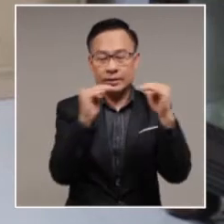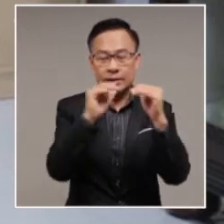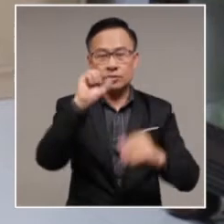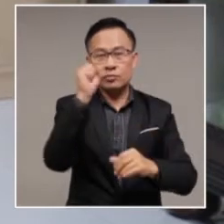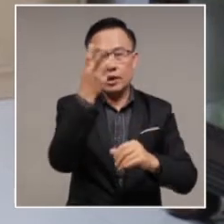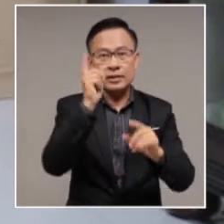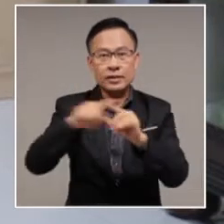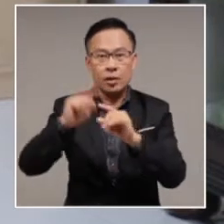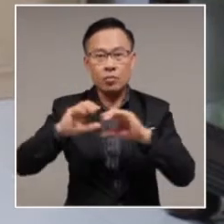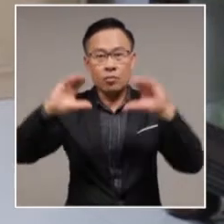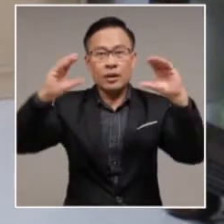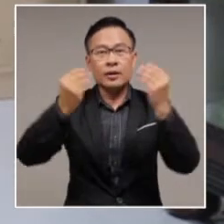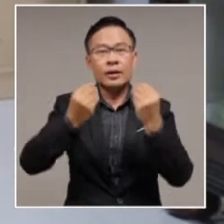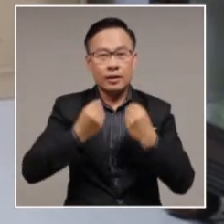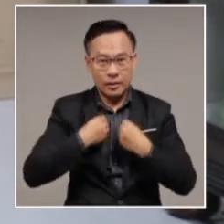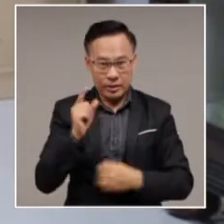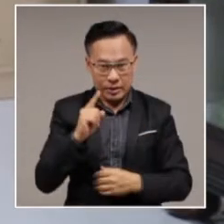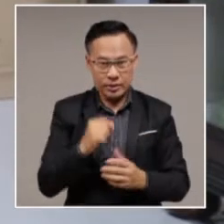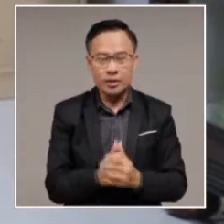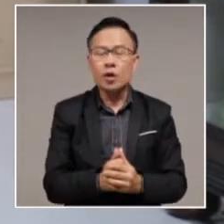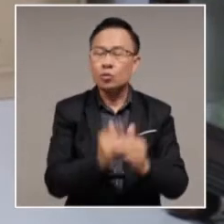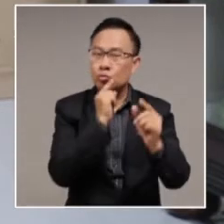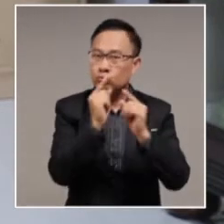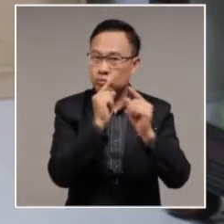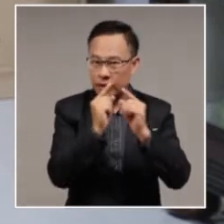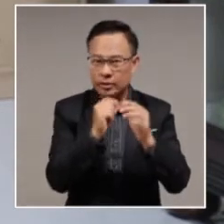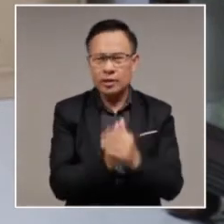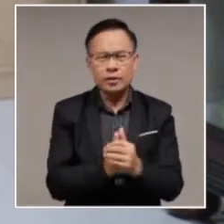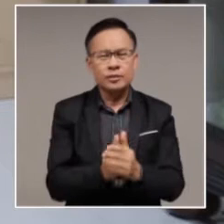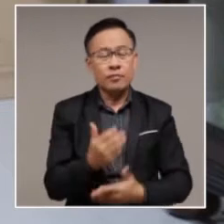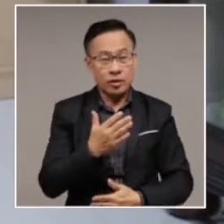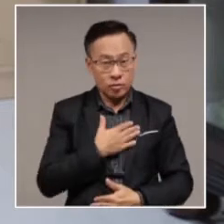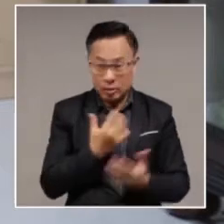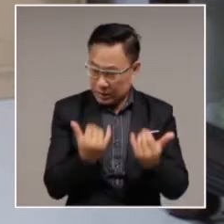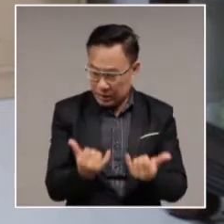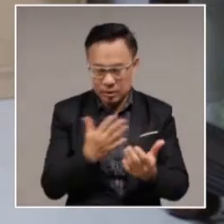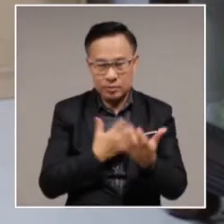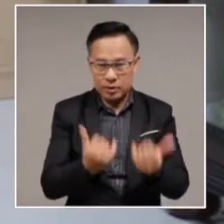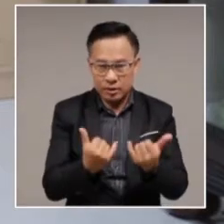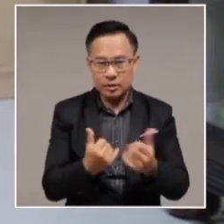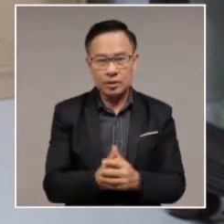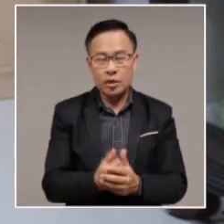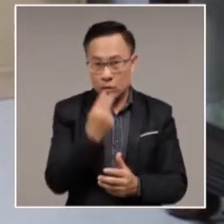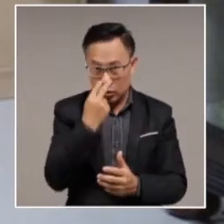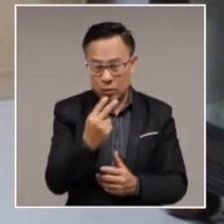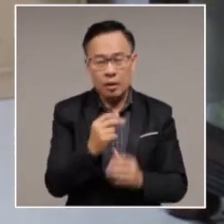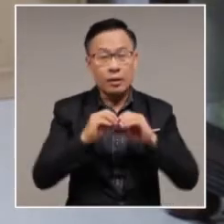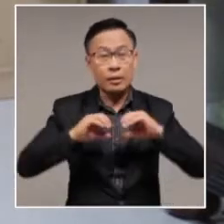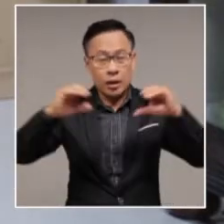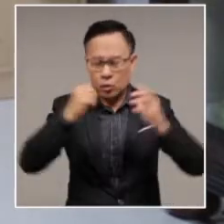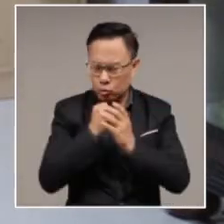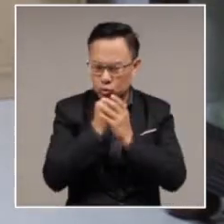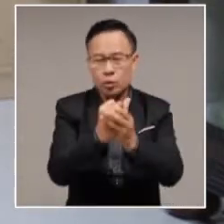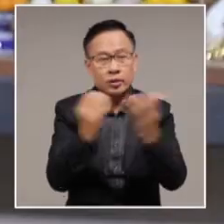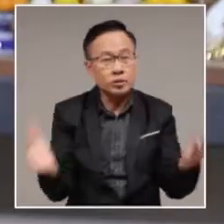การเข้าถึงสิทธิ์และสวัสดิการจากทางภาครัฐกันนะคะโดยเฉพาะใน แบบว่าในยุคนี้หรือว่าในปัจจุบันนี้เราจะเห็น